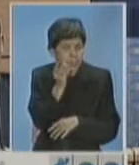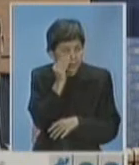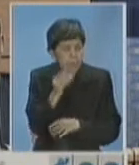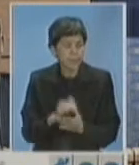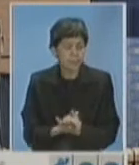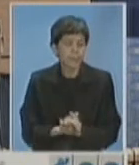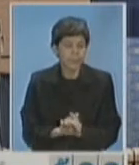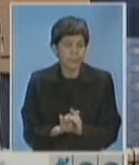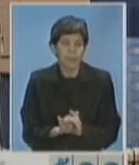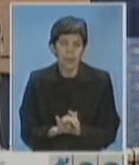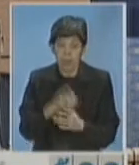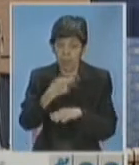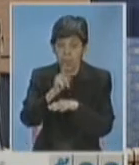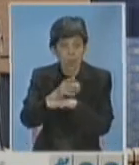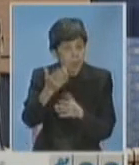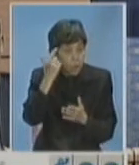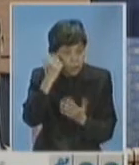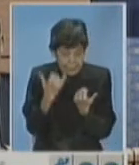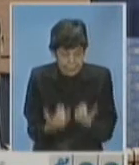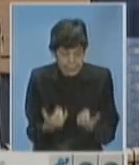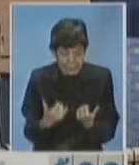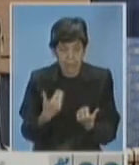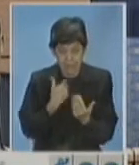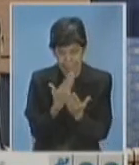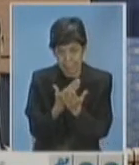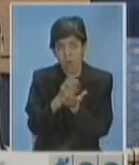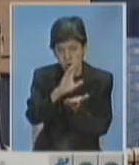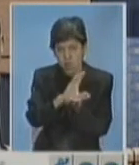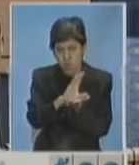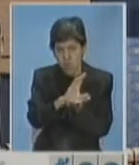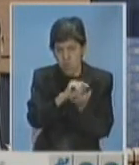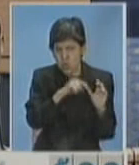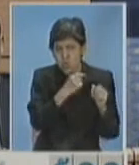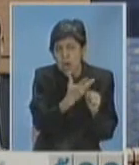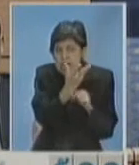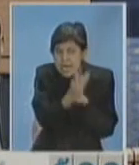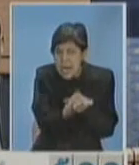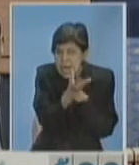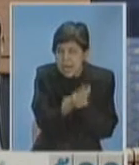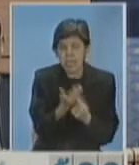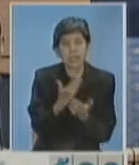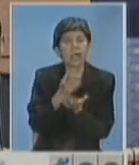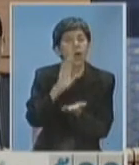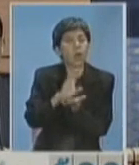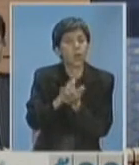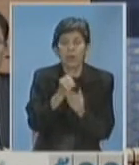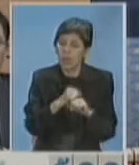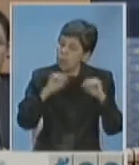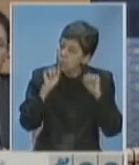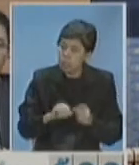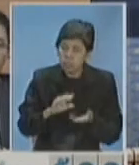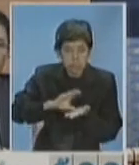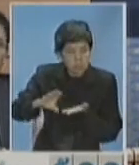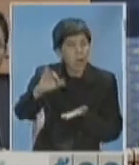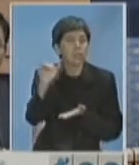ครับและท่านประธานทราบไหมครับว่าปัจจุบันเนี่ยมีงบค้างท่อก็คืองบประมาณอยู่ที่สำนักงบประมาณยังไม่ได้อนุมัติในปีง